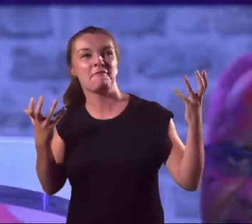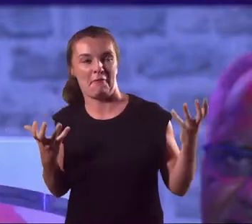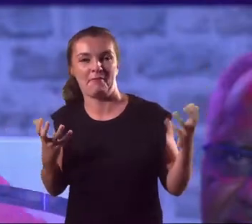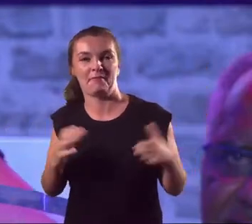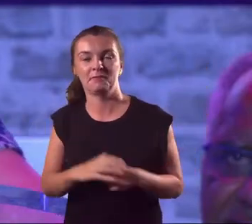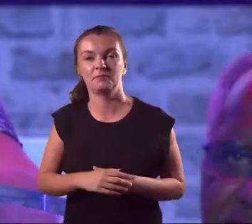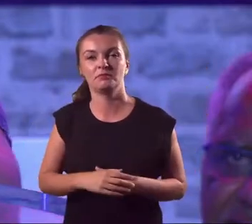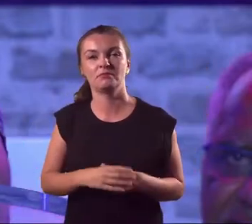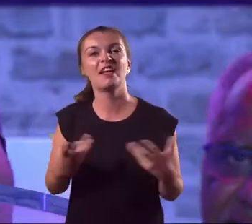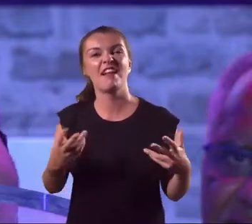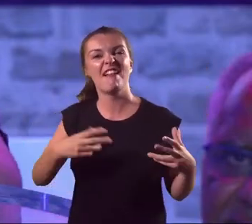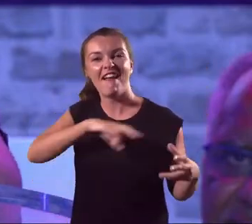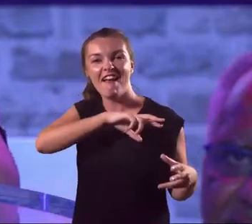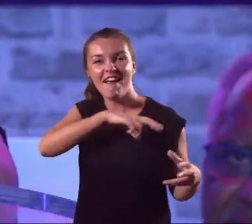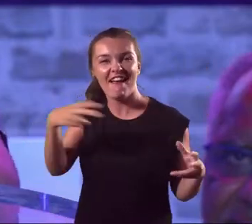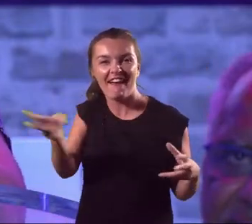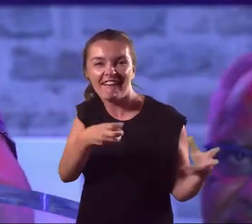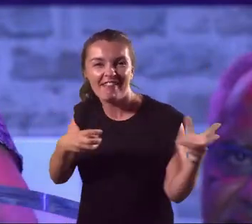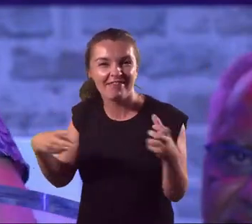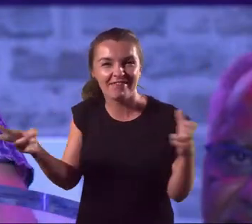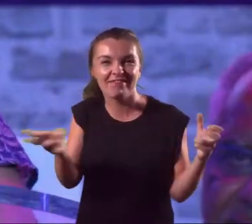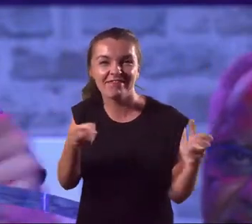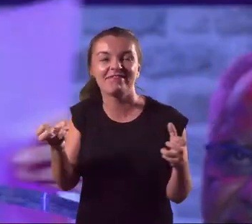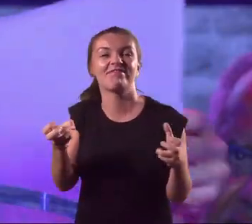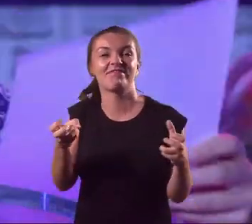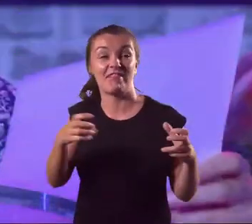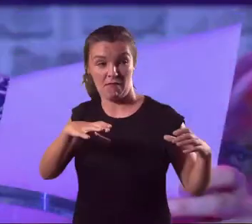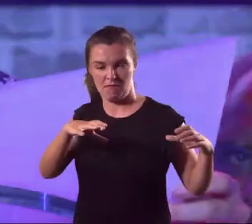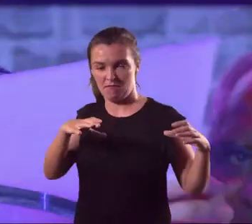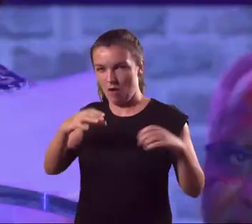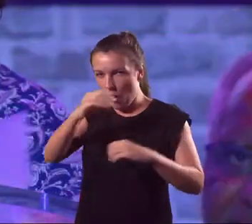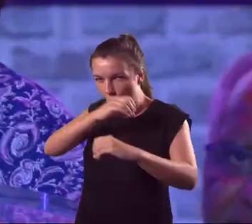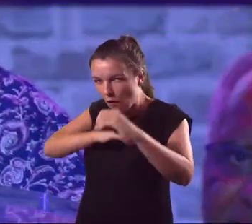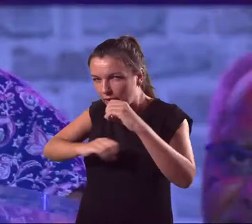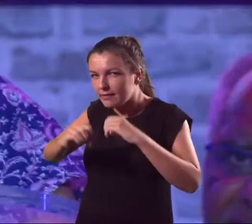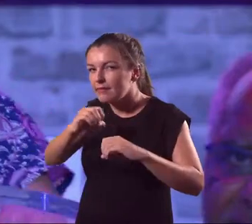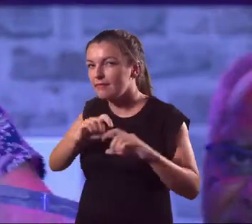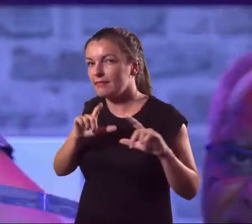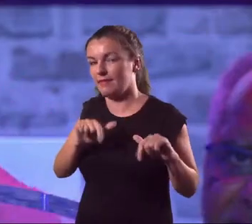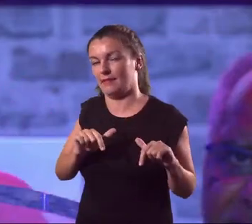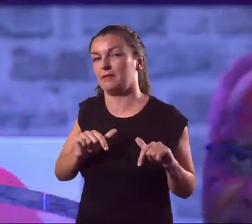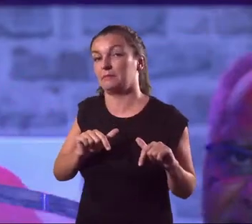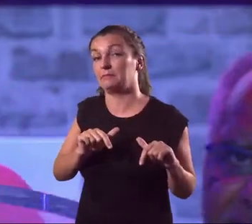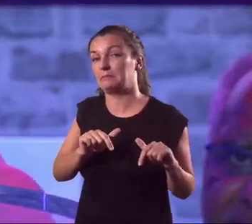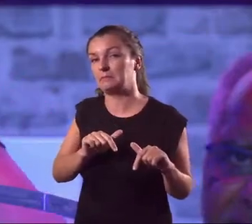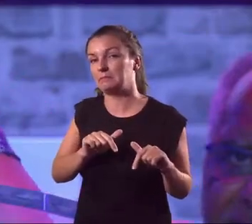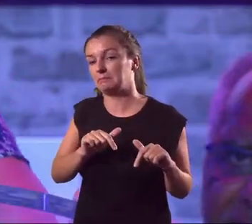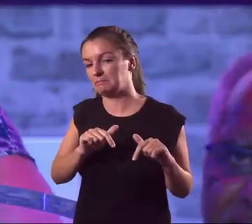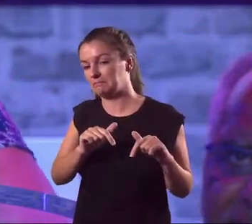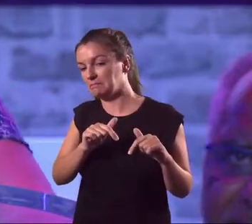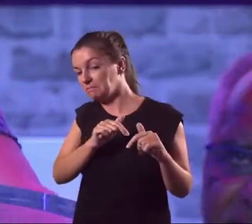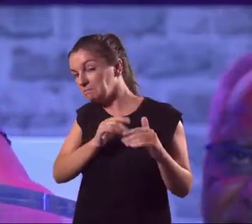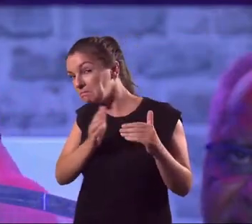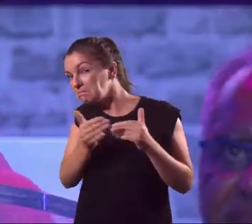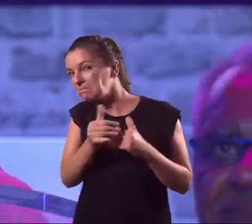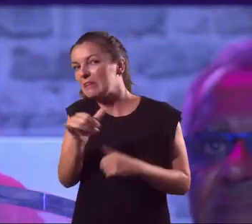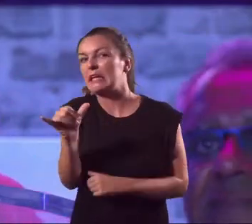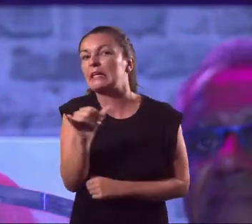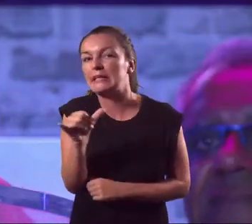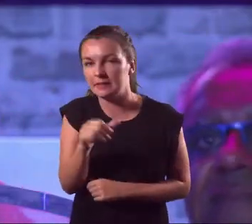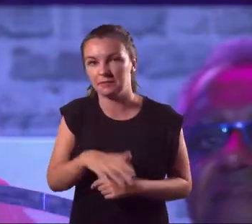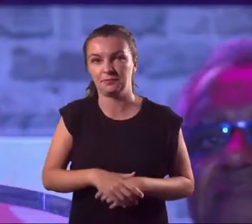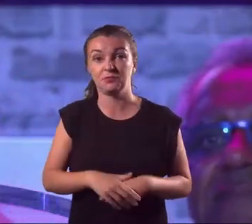ce racket en bande organisée. Dans ce racket en bande organisée, il y a des entreprises,